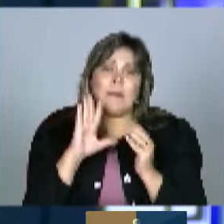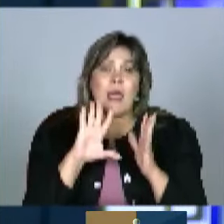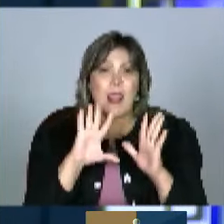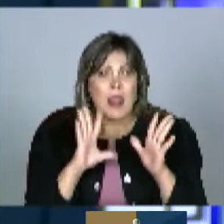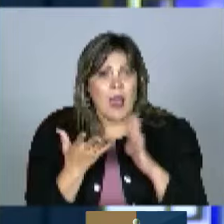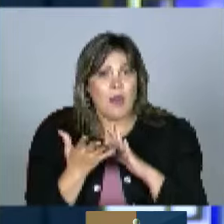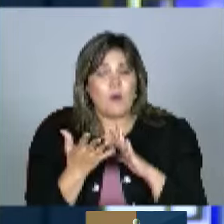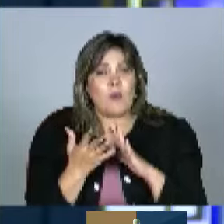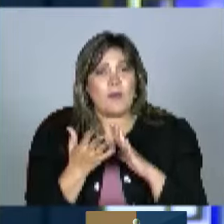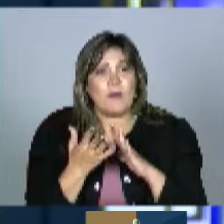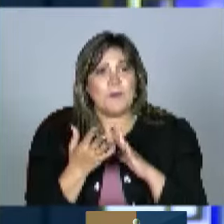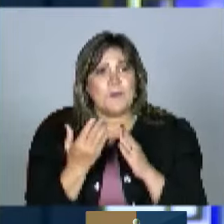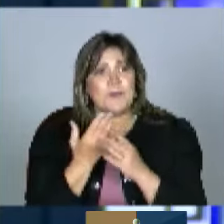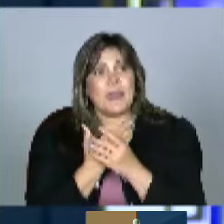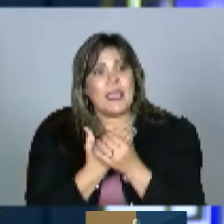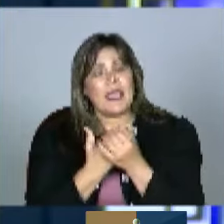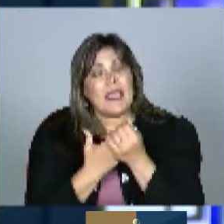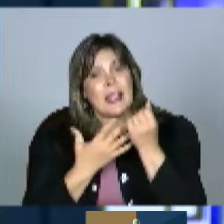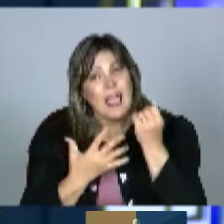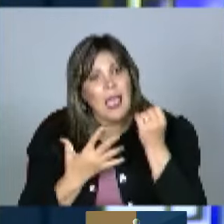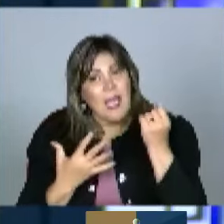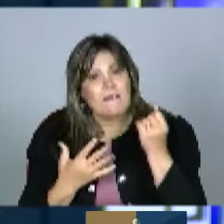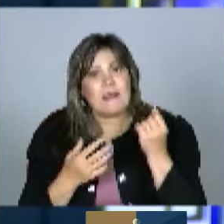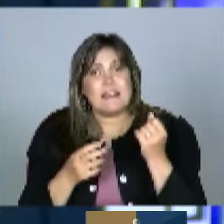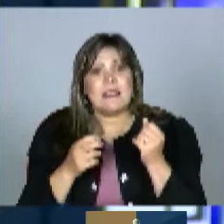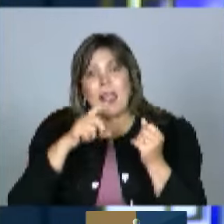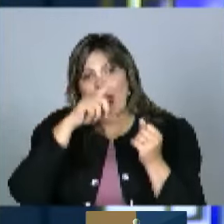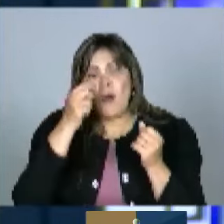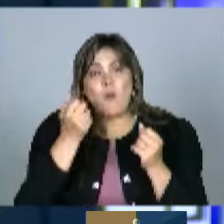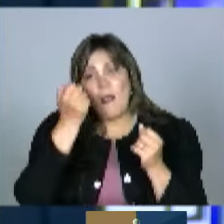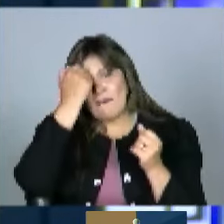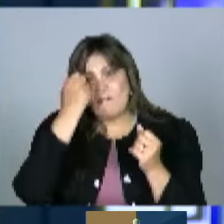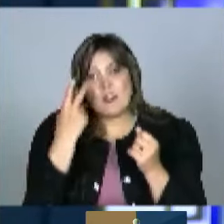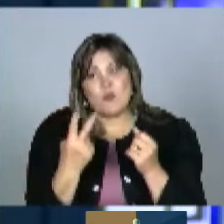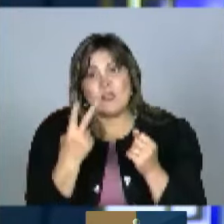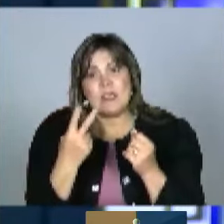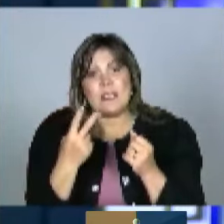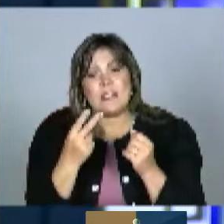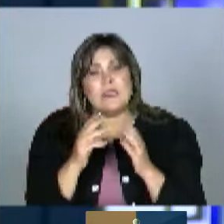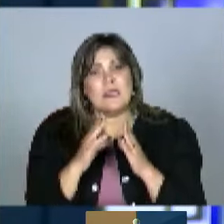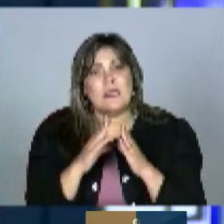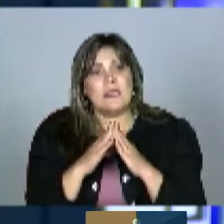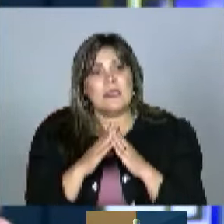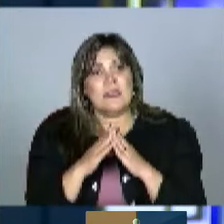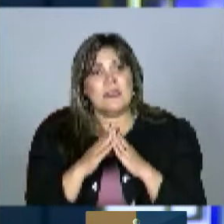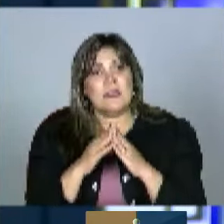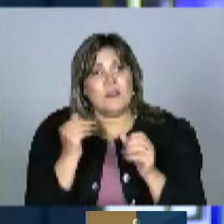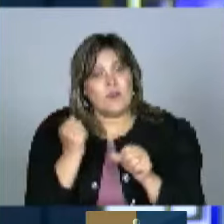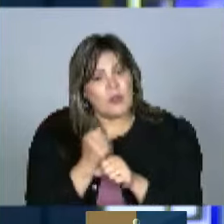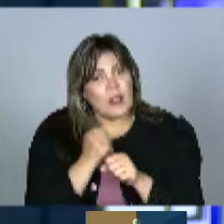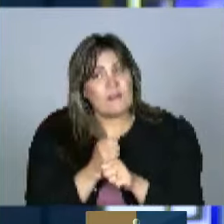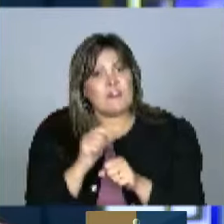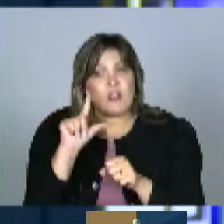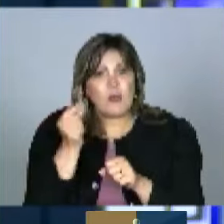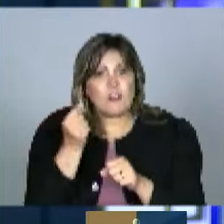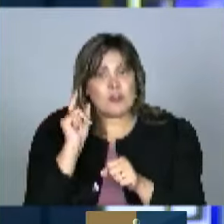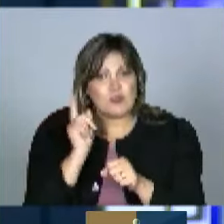برض حكايه انه 2002 و11 2002 وتم تنفيذه